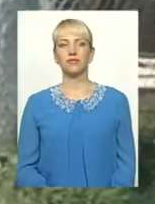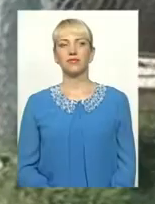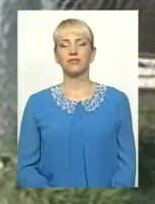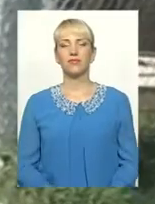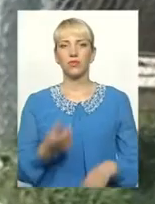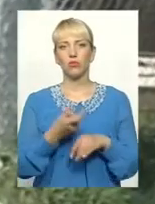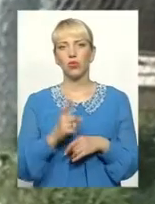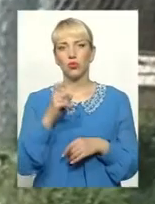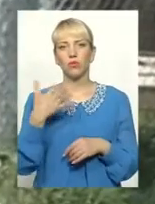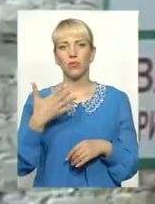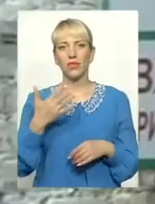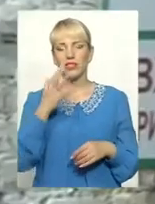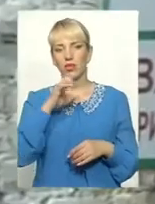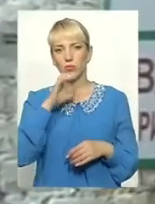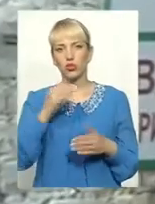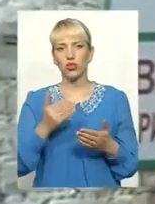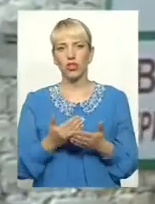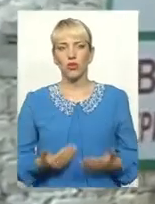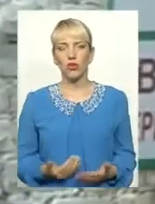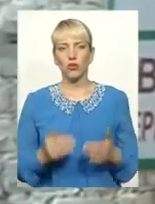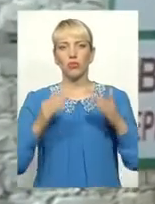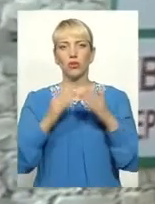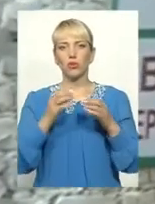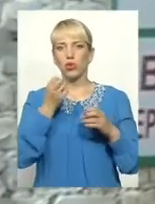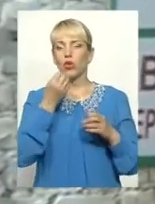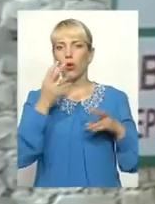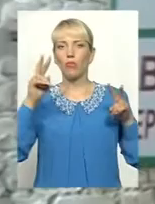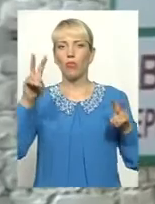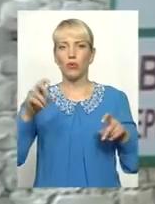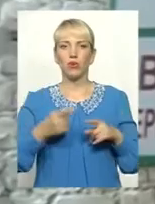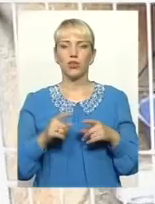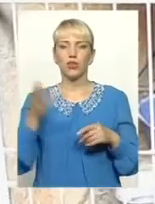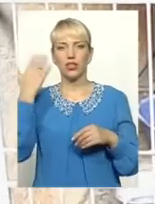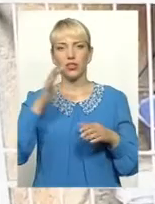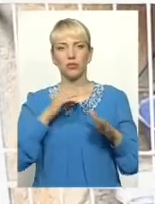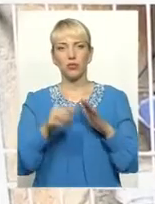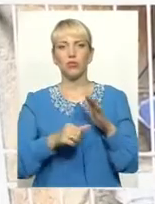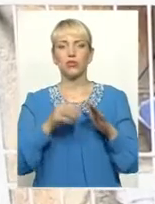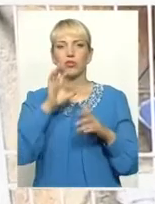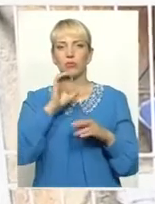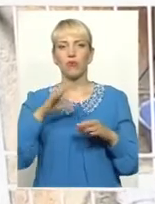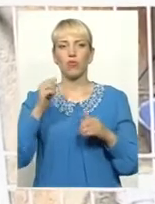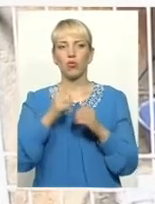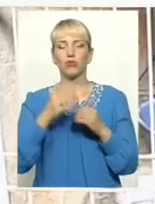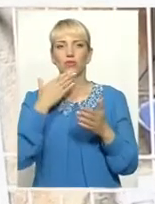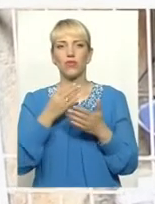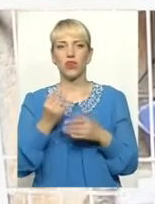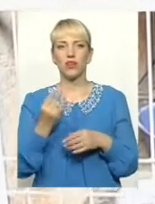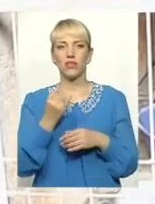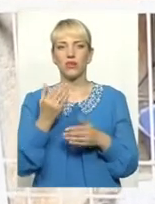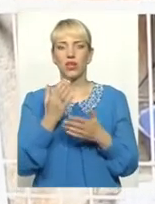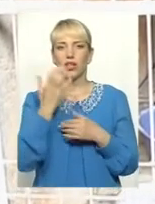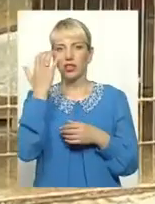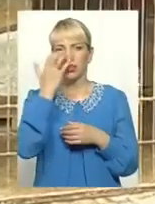Понад 150 собак живуть зараз у притулку для тварин «Добро». Раніше тварини були безпритульними, у кожного з них своя історія. Є